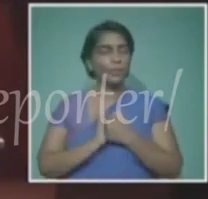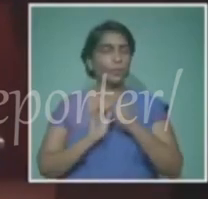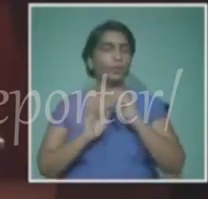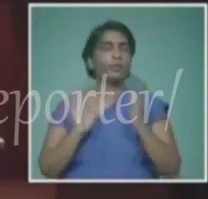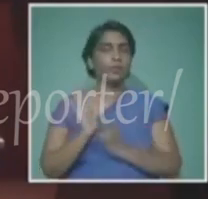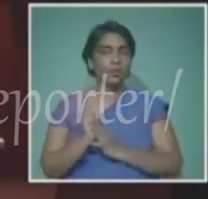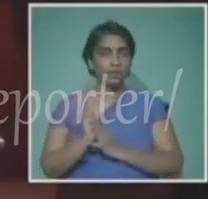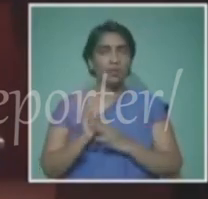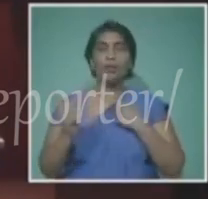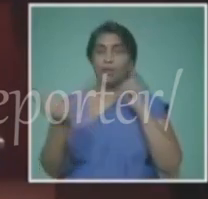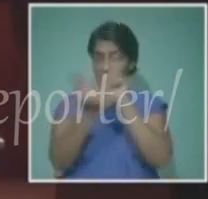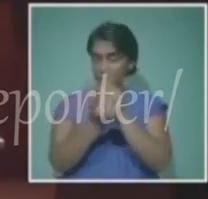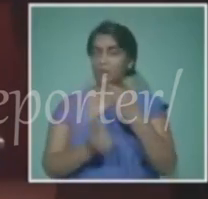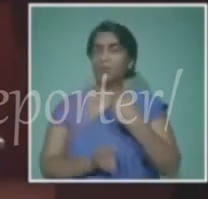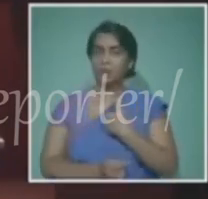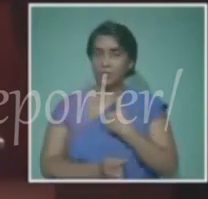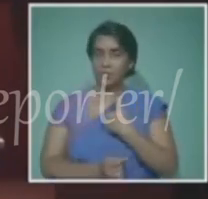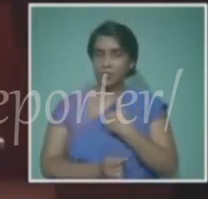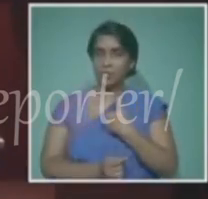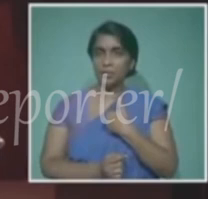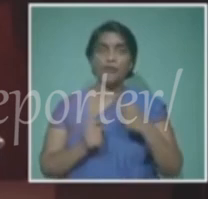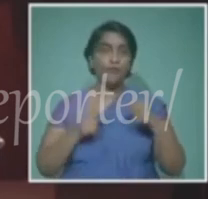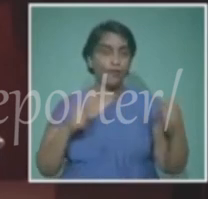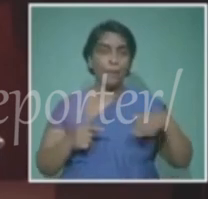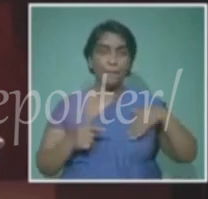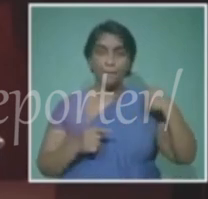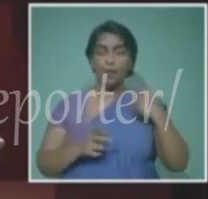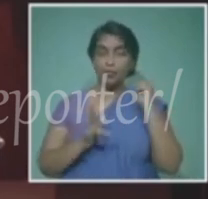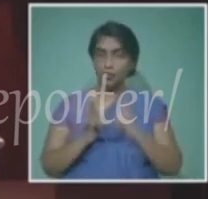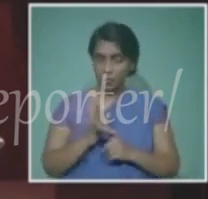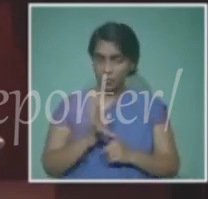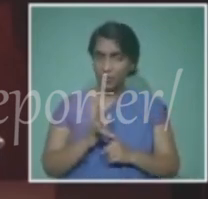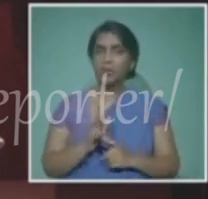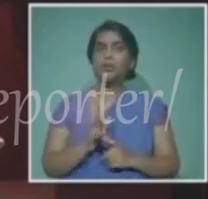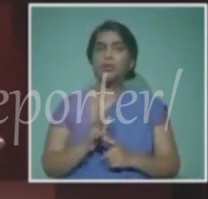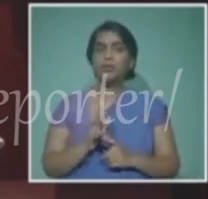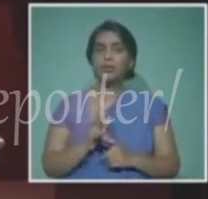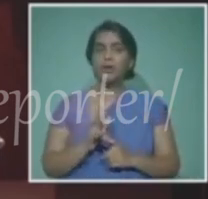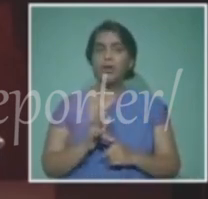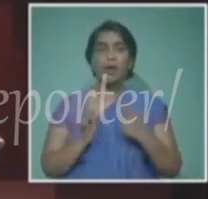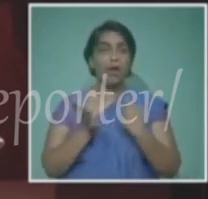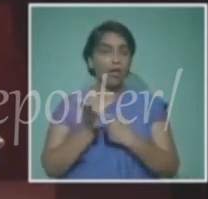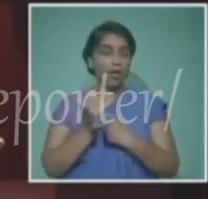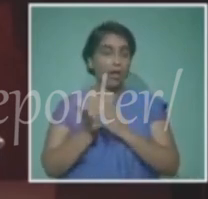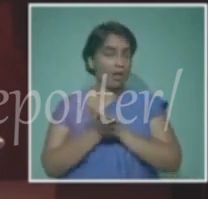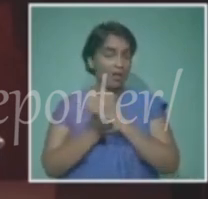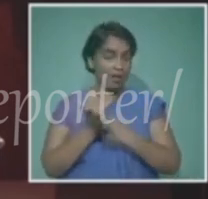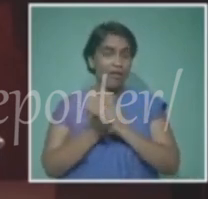අග්‍රාමාත්‍යතුමා හමුවන්නට මමත් විපක්ෂයේ ප්‍රධාන සංවිධායකතුමත් රවුෆ් හකීම්